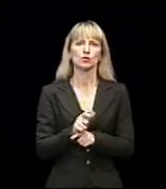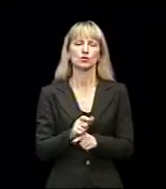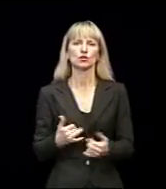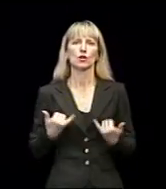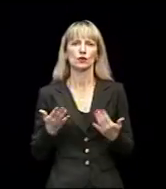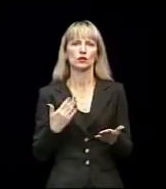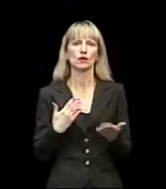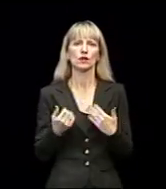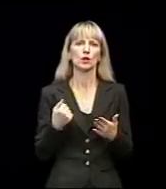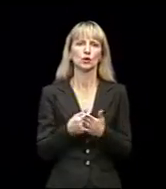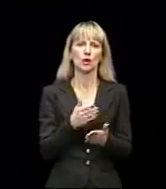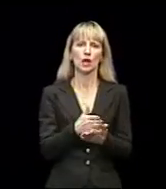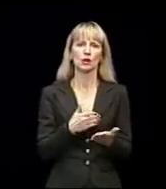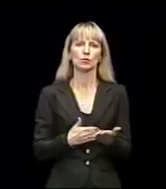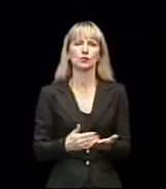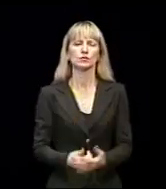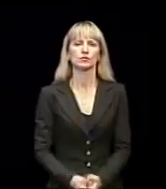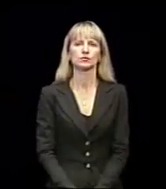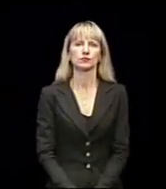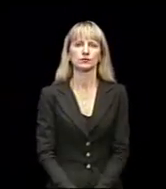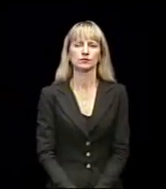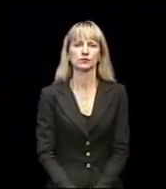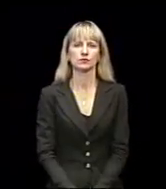шанобливе ставлення до хлібу.